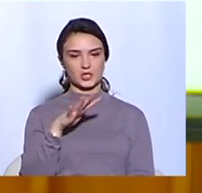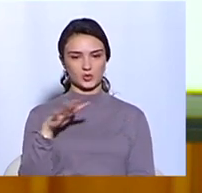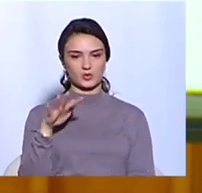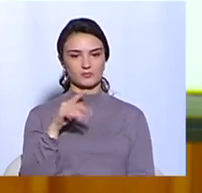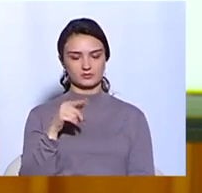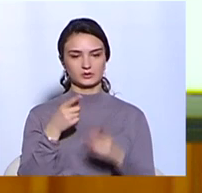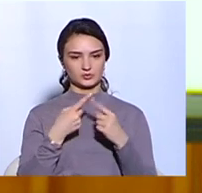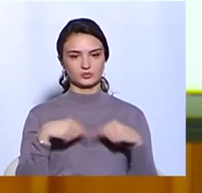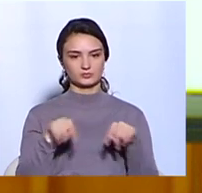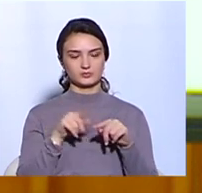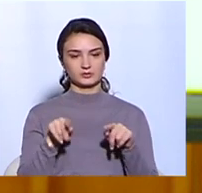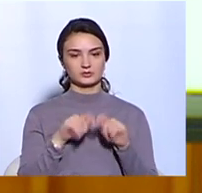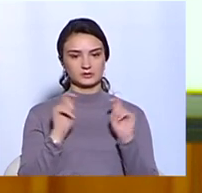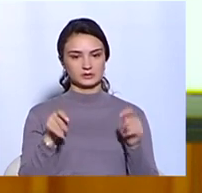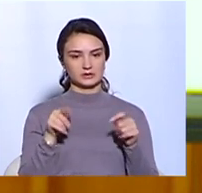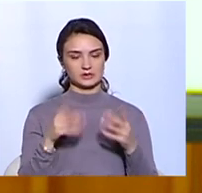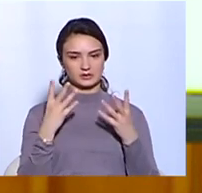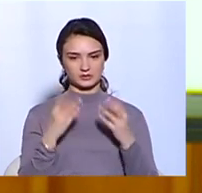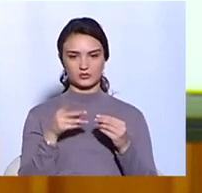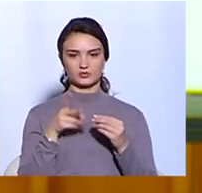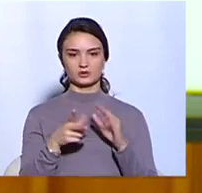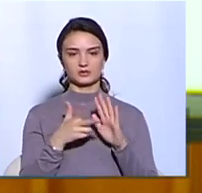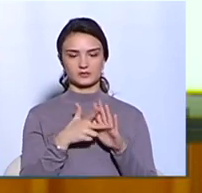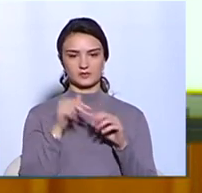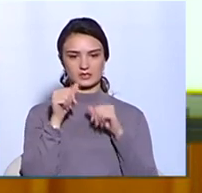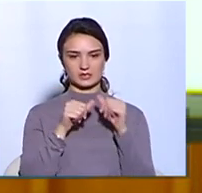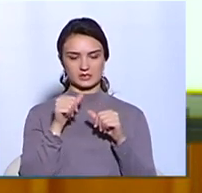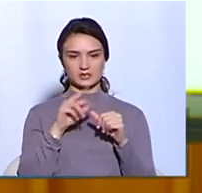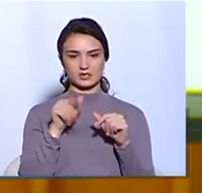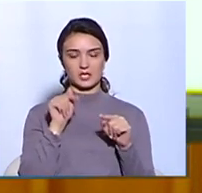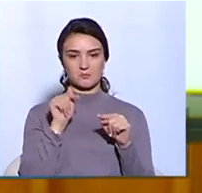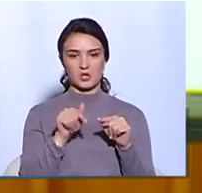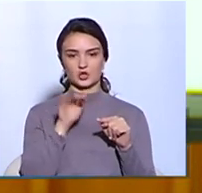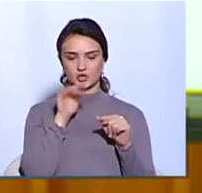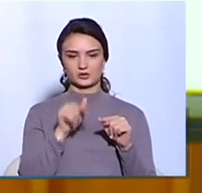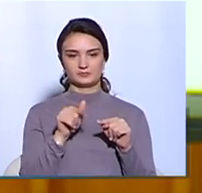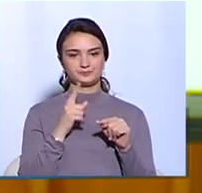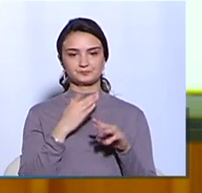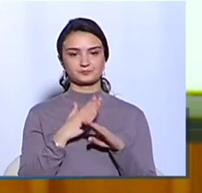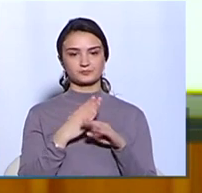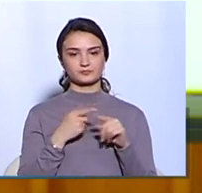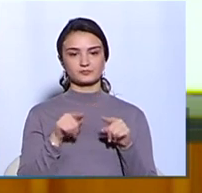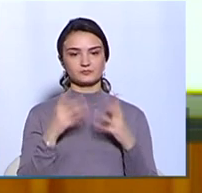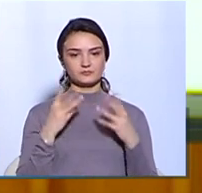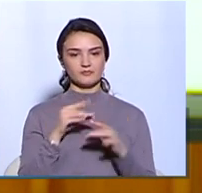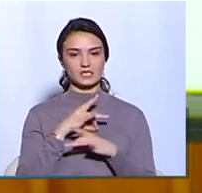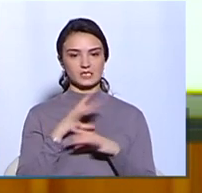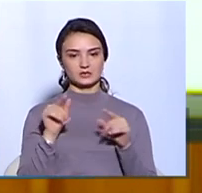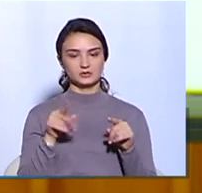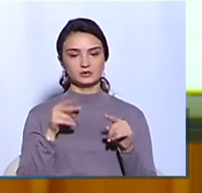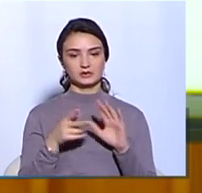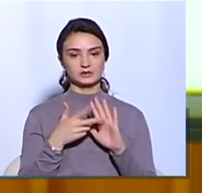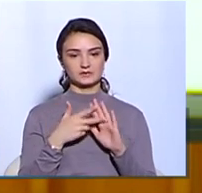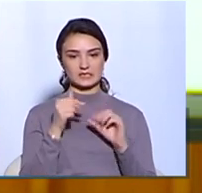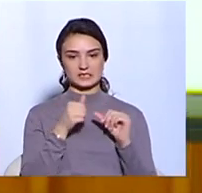რომელმაც დაარსა ეს დღე 2008 წელს. და მაშინ და რატომ არის ახლა ეს დღე აღსანიშნავი